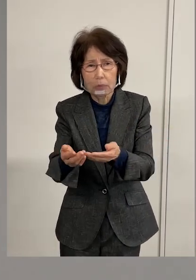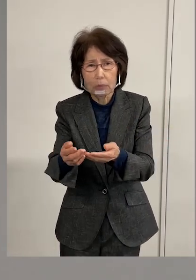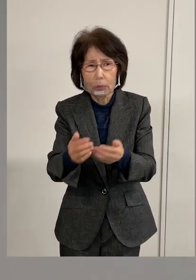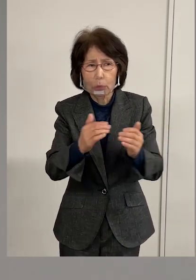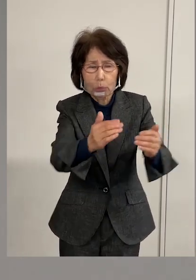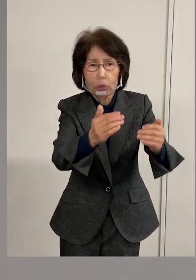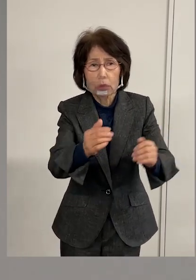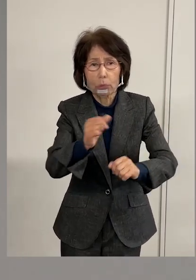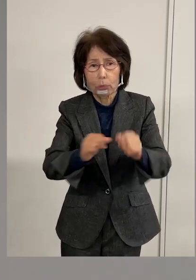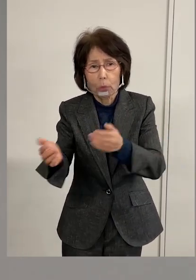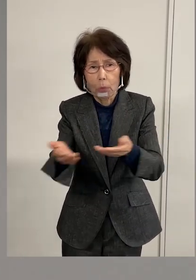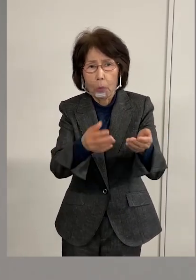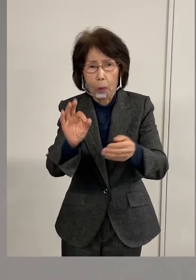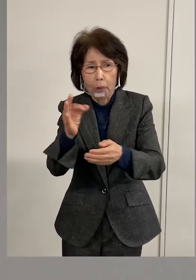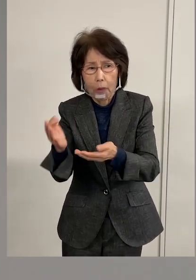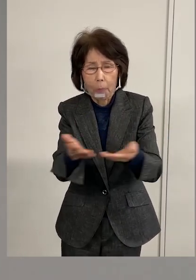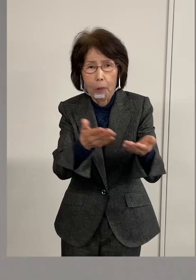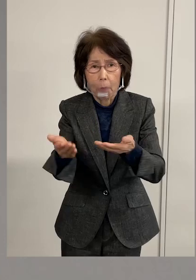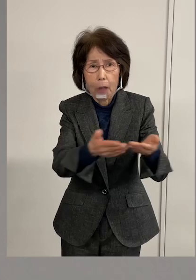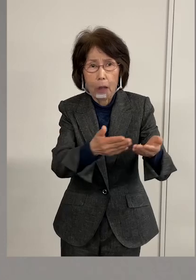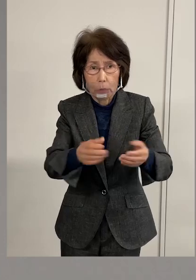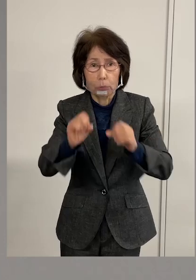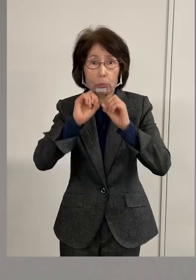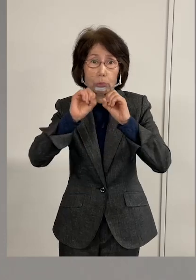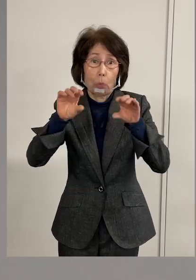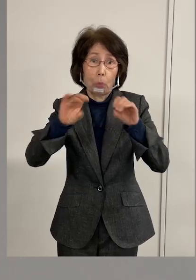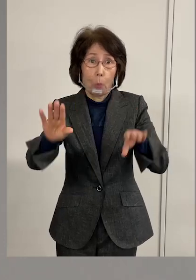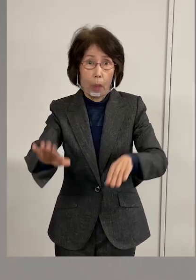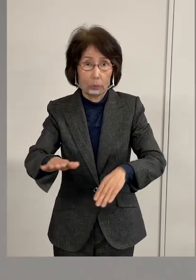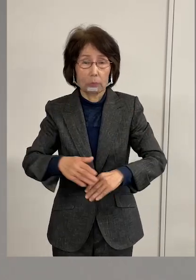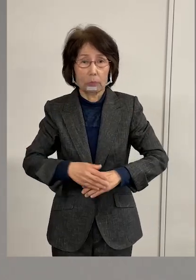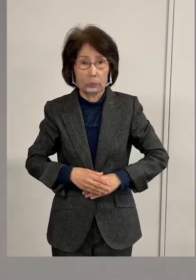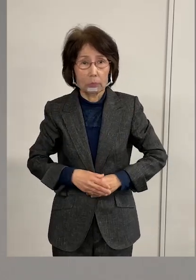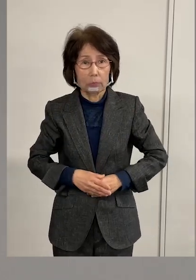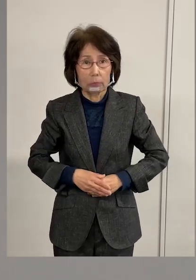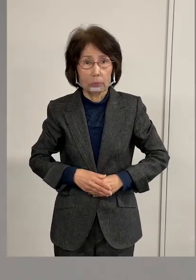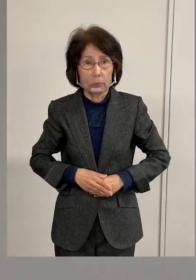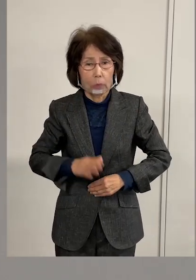みたいなことで、報道もあったりしてですね、今後もそれ